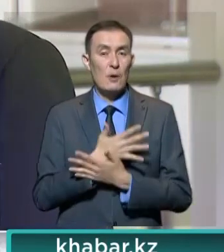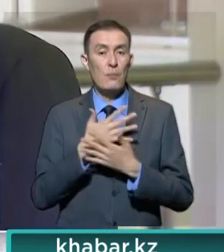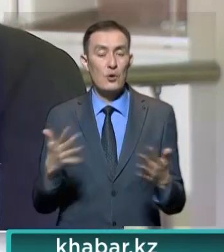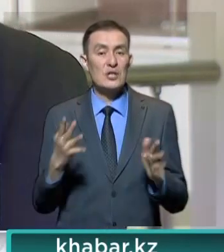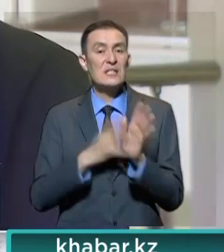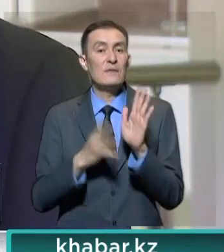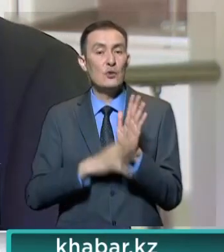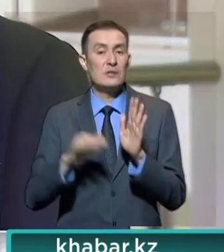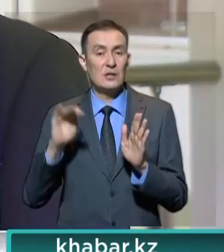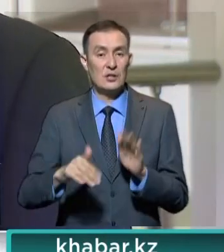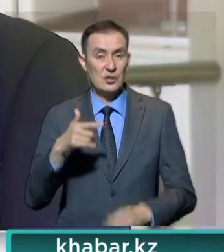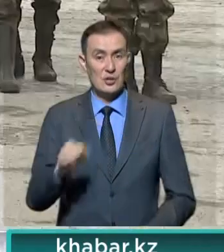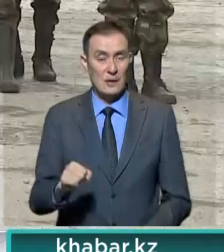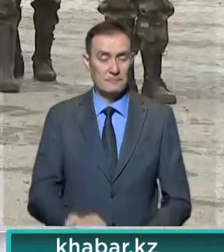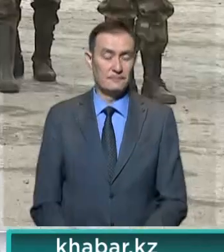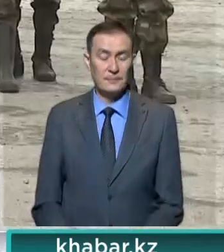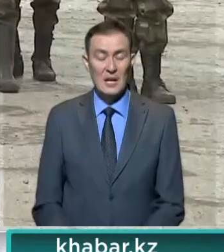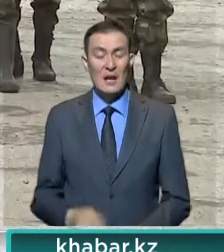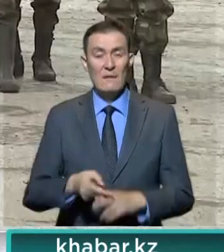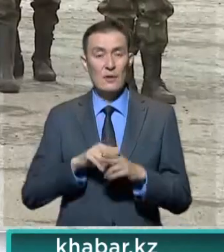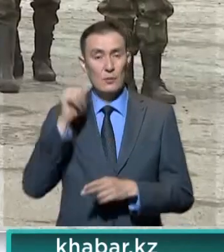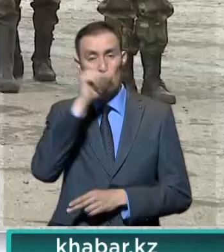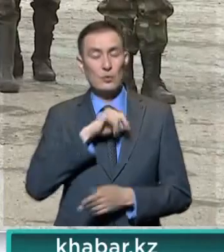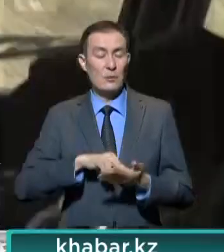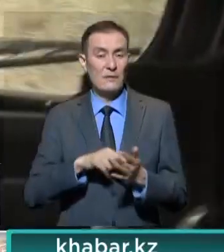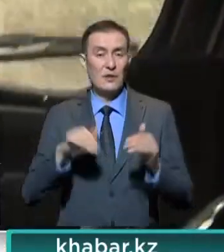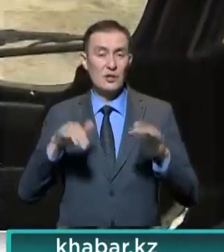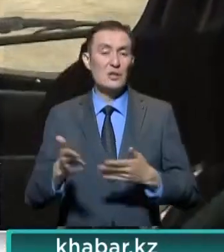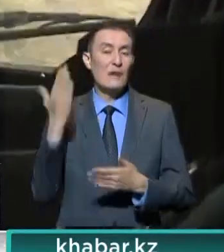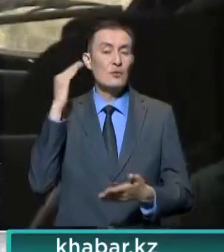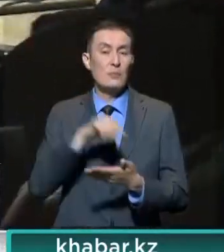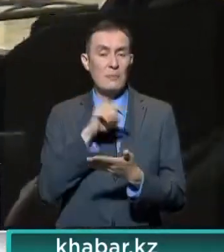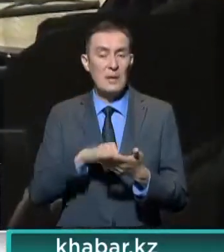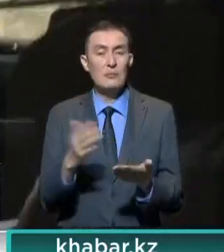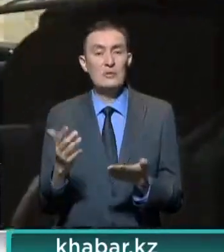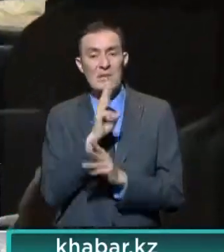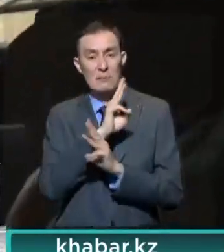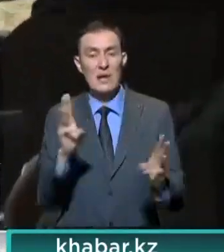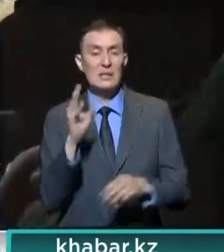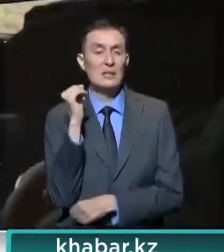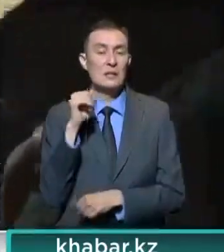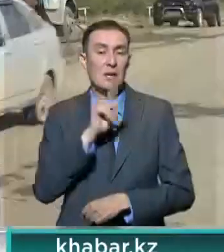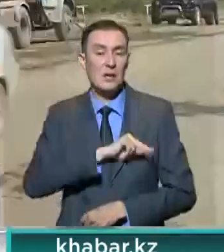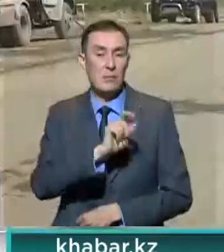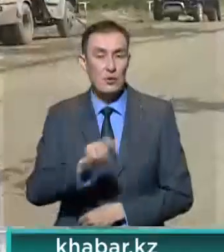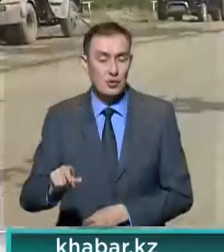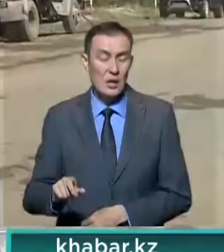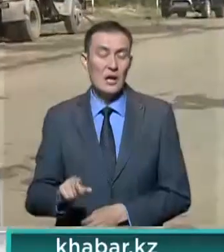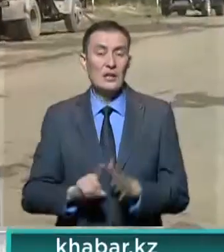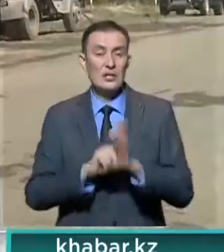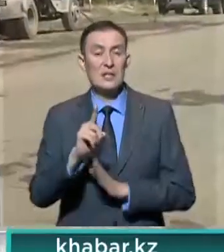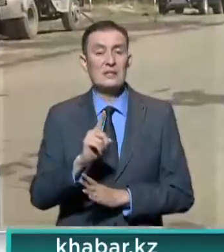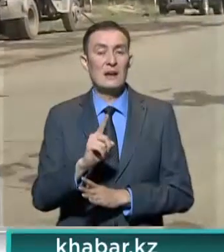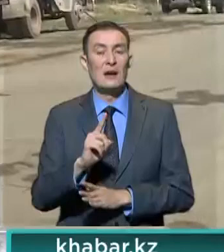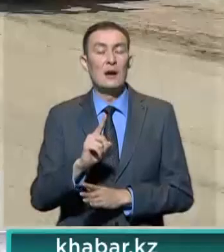более 90 тысяч гектаров. В этом году также планируют решить давнюю проблему заработной платы сотрудников лесного хозяйства. Начиная со